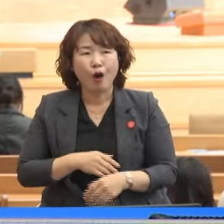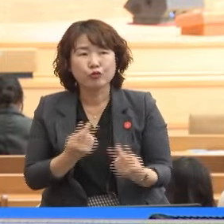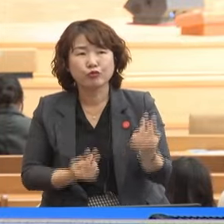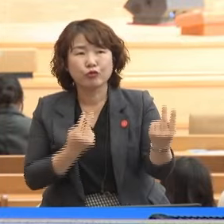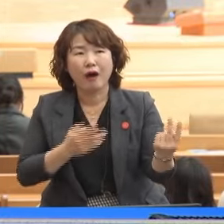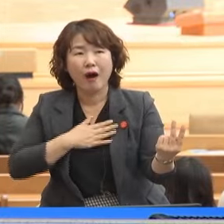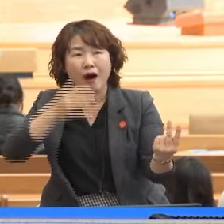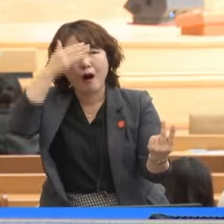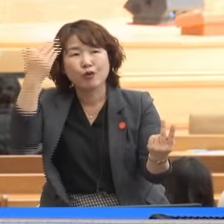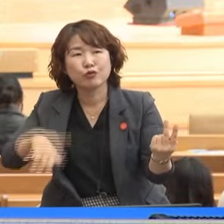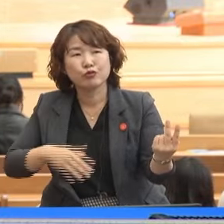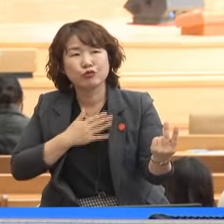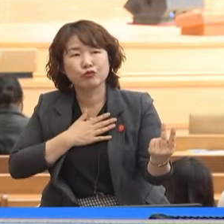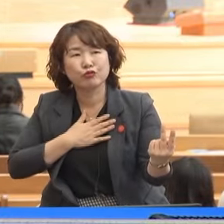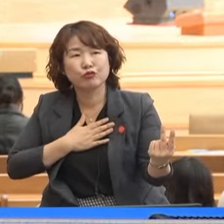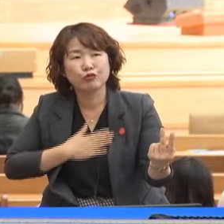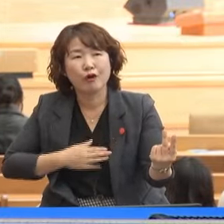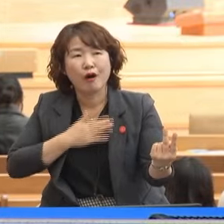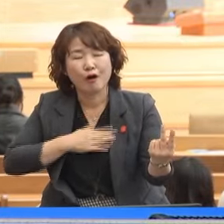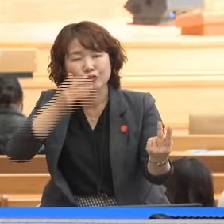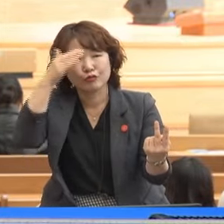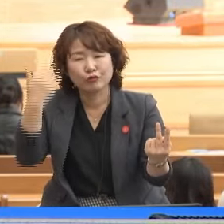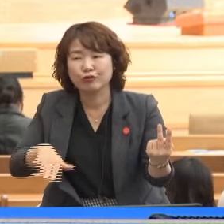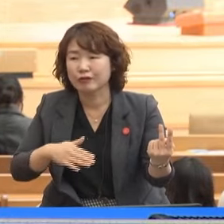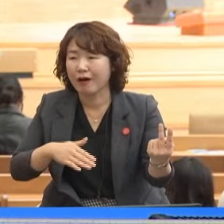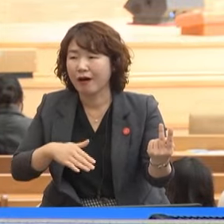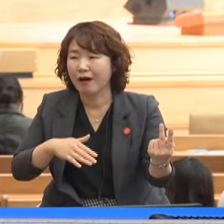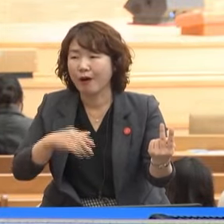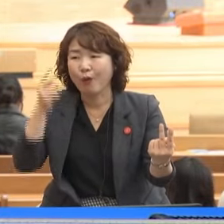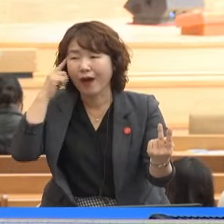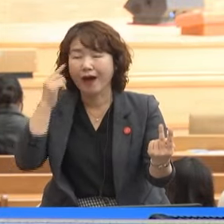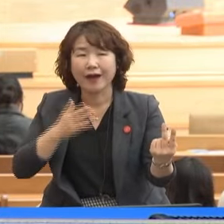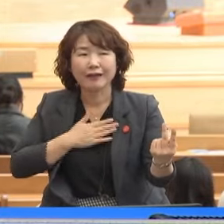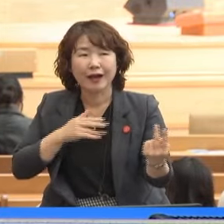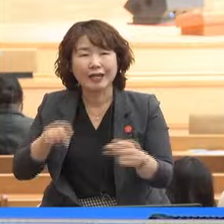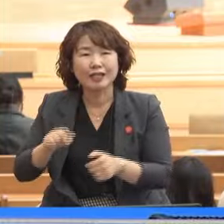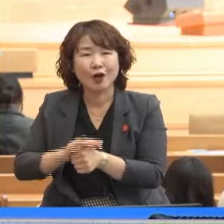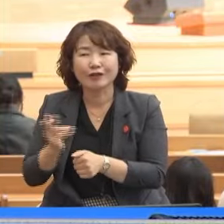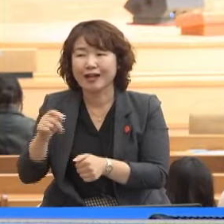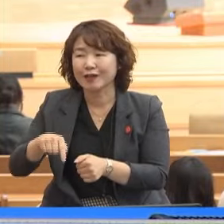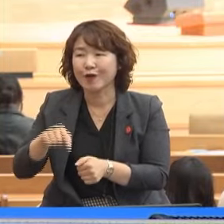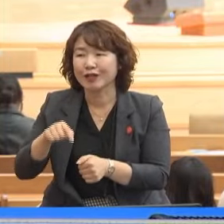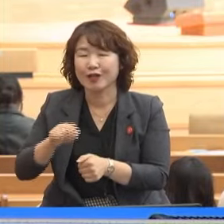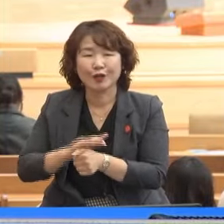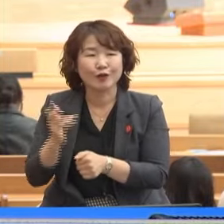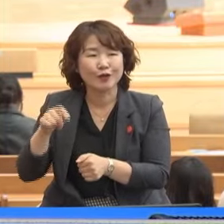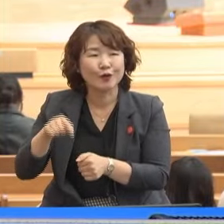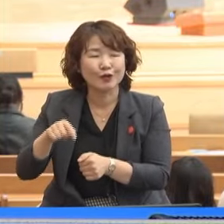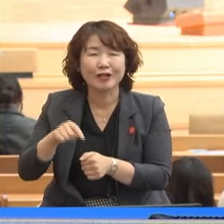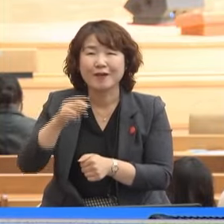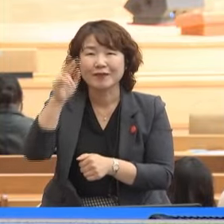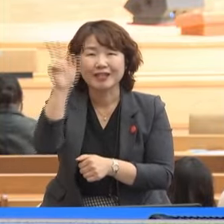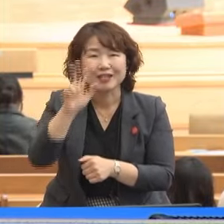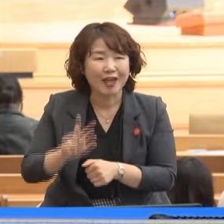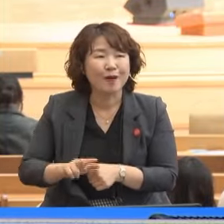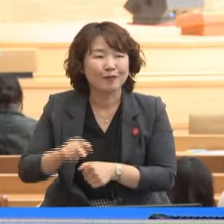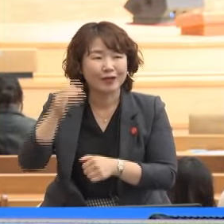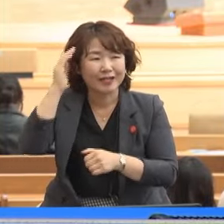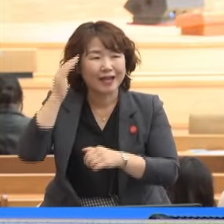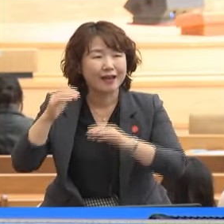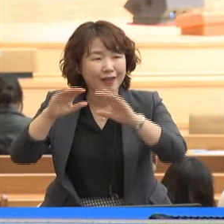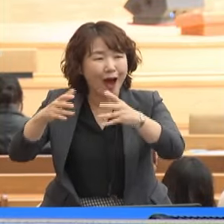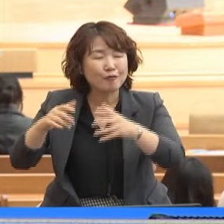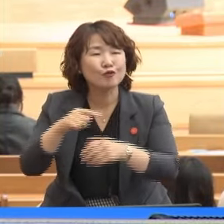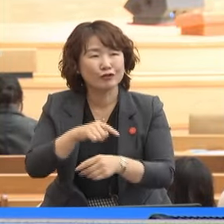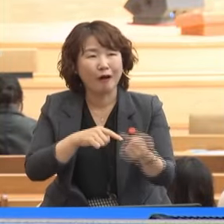이야 진짜 다행이다, 그래도 내가 살고 있는 도시는, 대한민국은 저 정도는